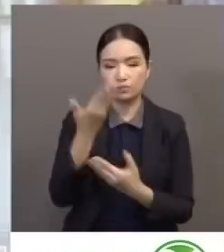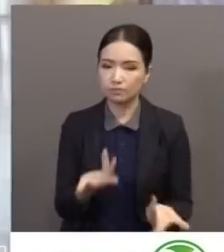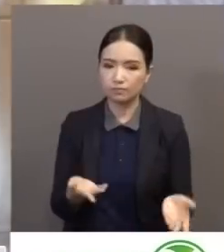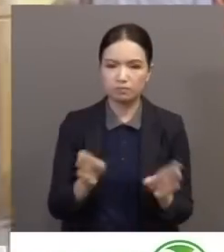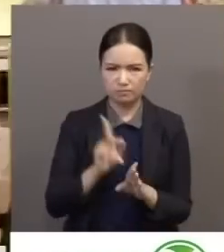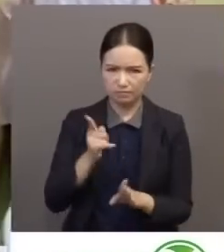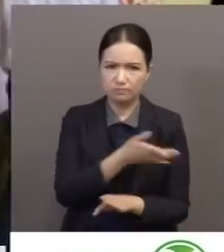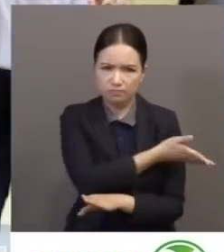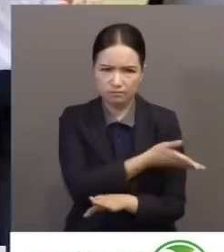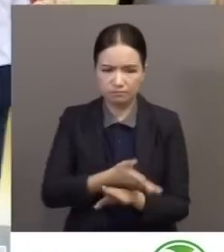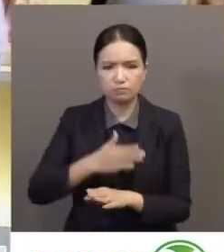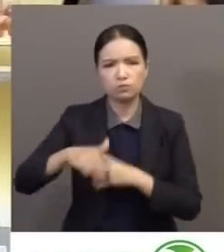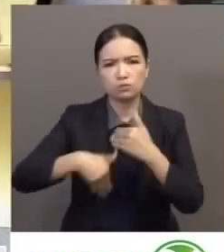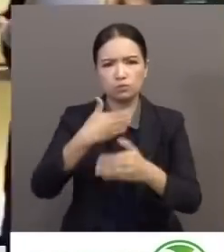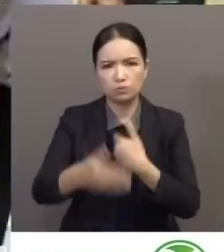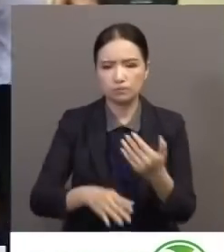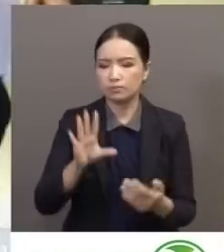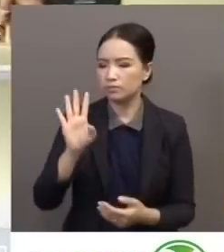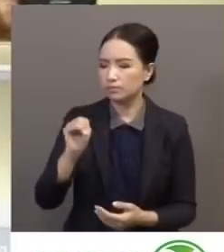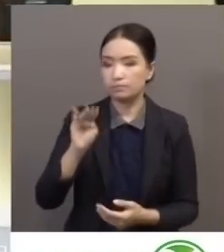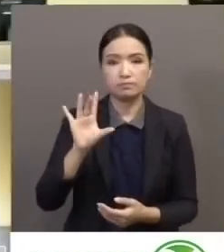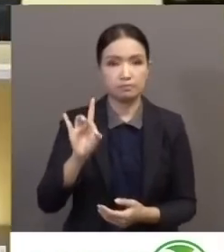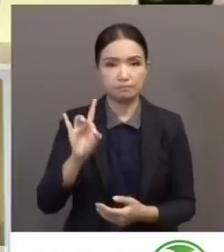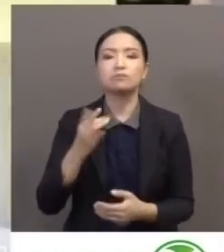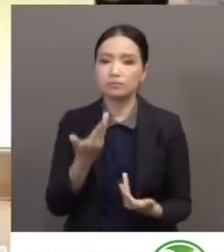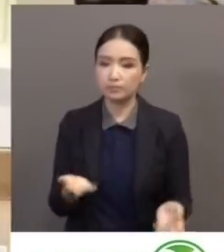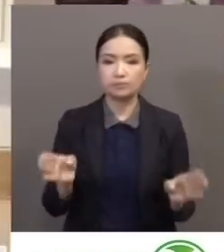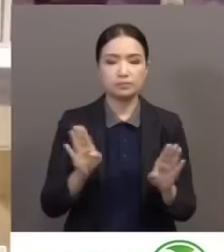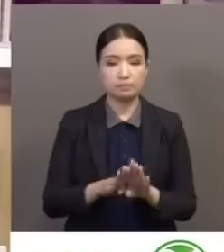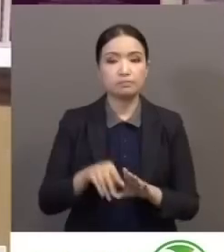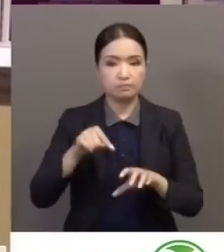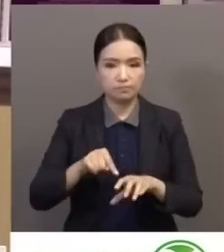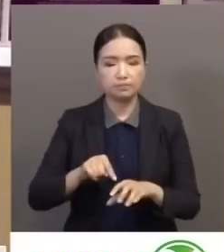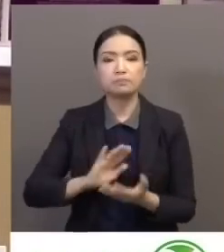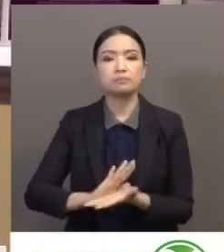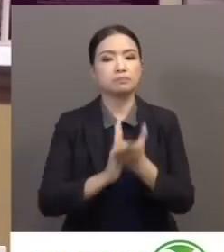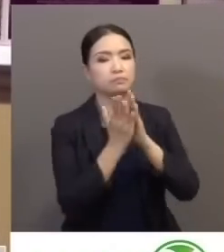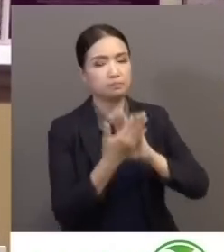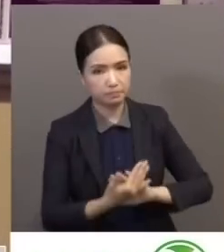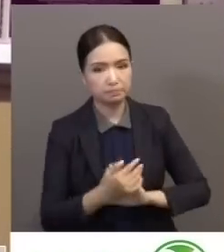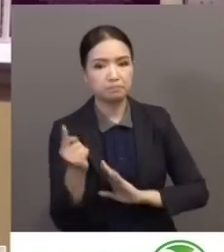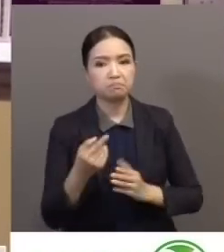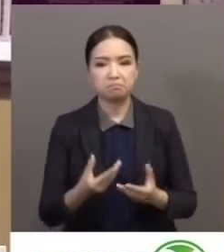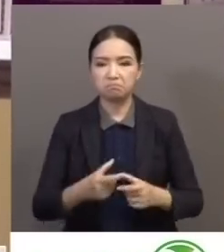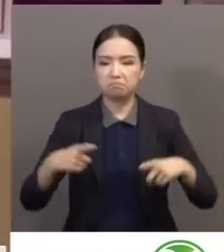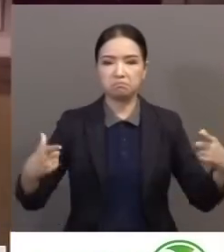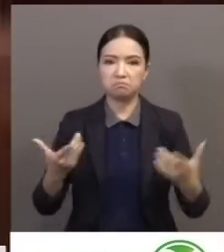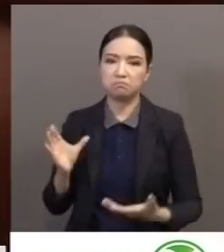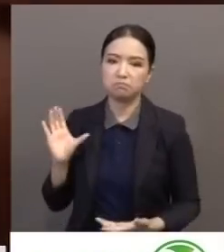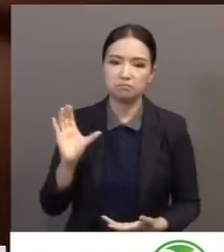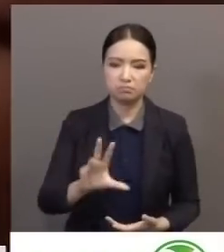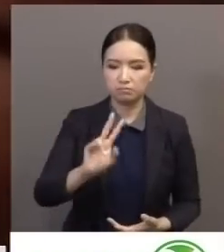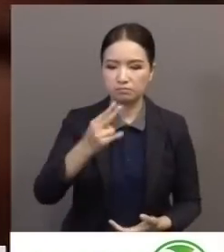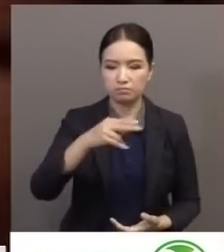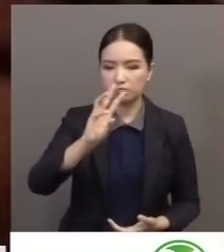ำเนินมาอย่างยาวนานกว่า48ปีแล้วล่ะค่ะเพื่อจะปรับพื้นที่ให้กลายเป็นโครงการ Mixed Use ด้วยมูลค่าการลงทุน 36,000